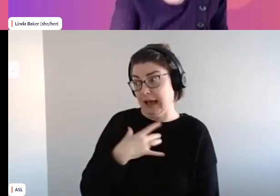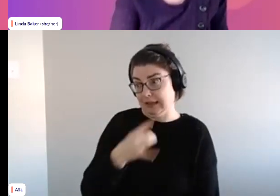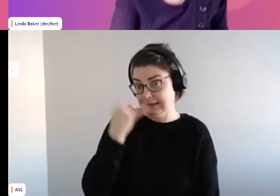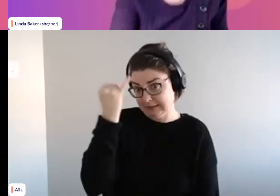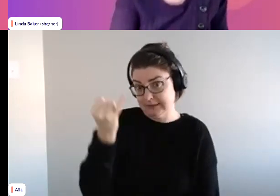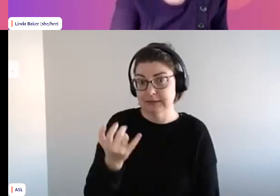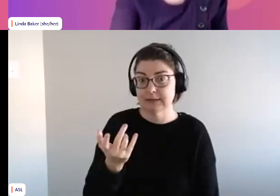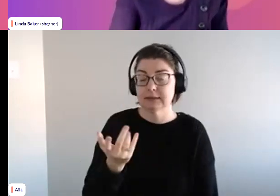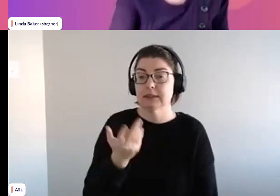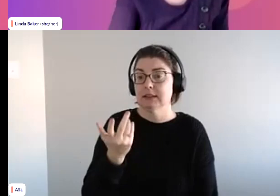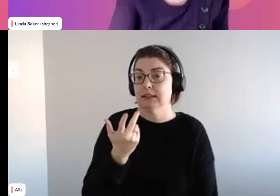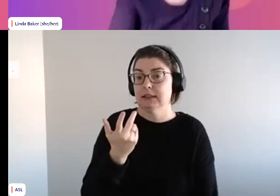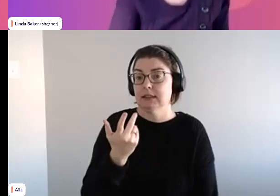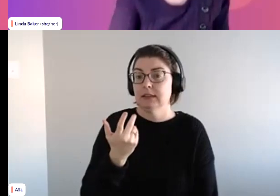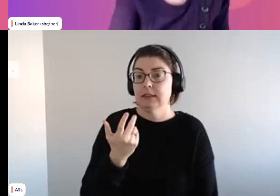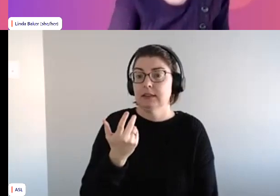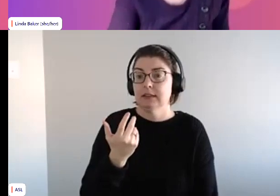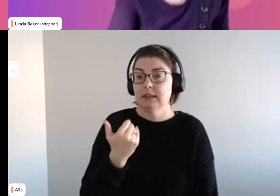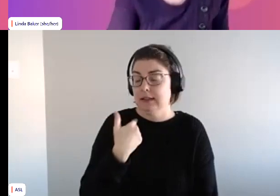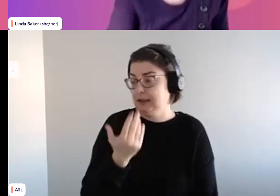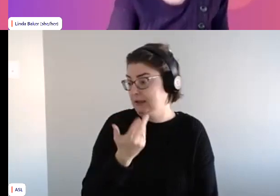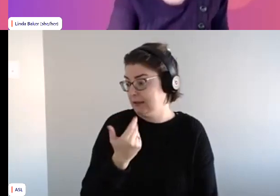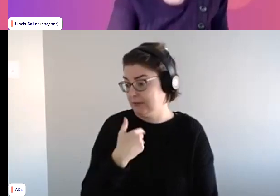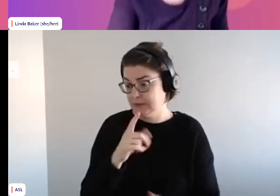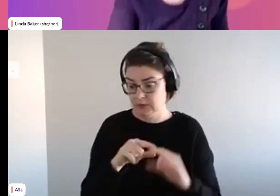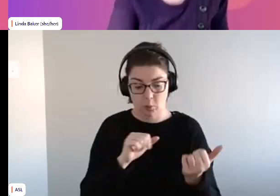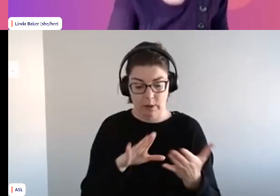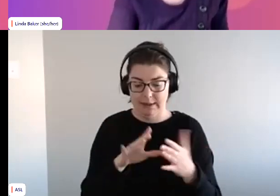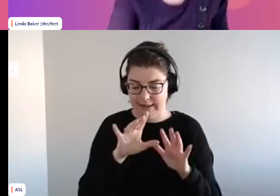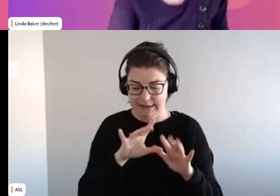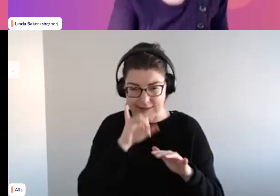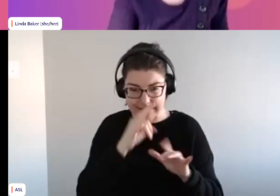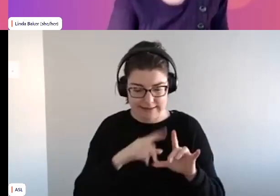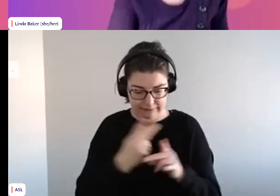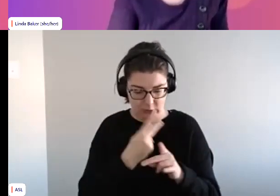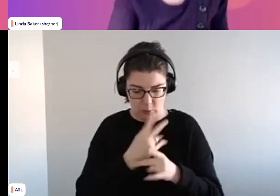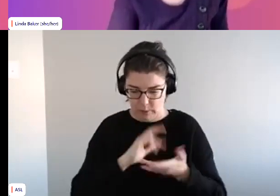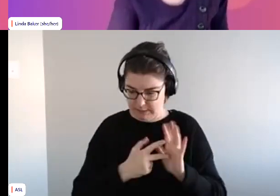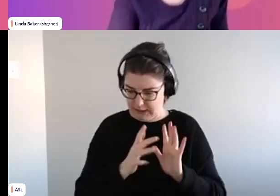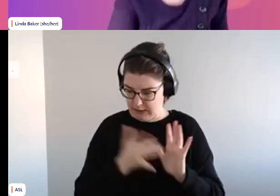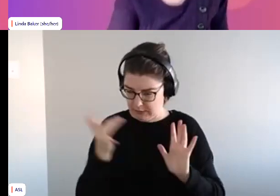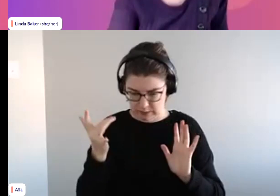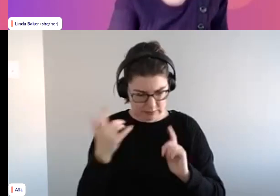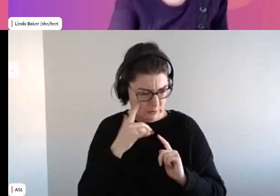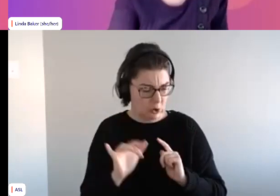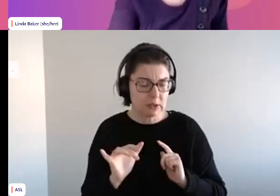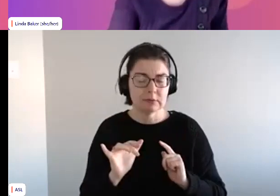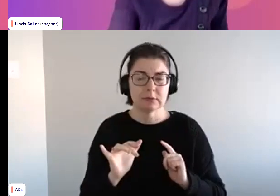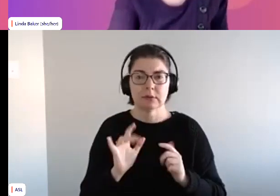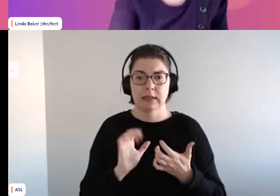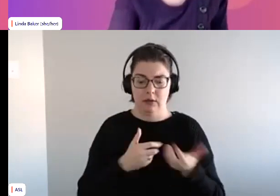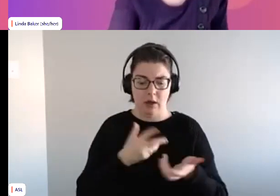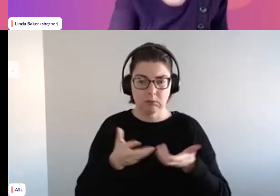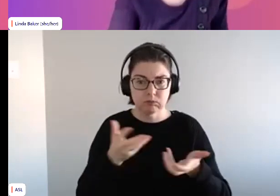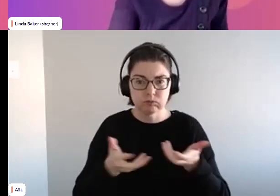oui j'adore l'idée le fait d'avant des façons d'aider les gens les enfants à déterminer